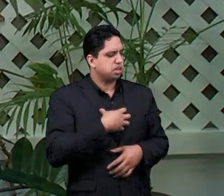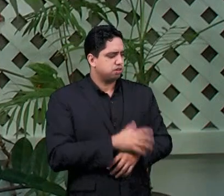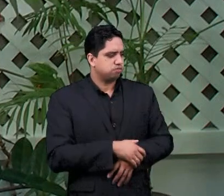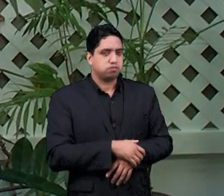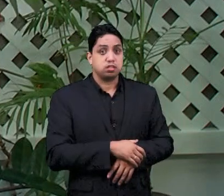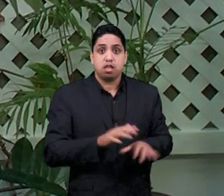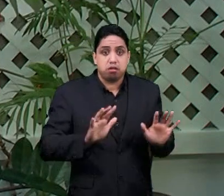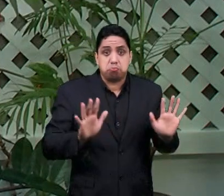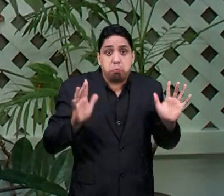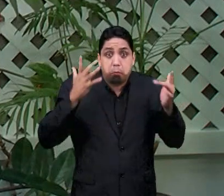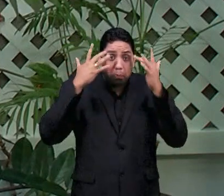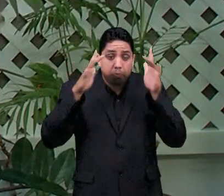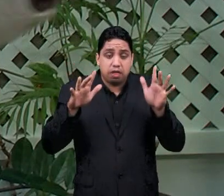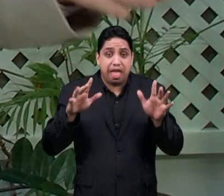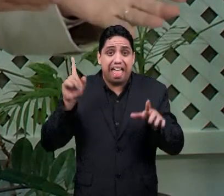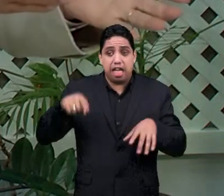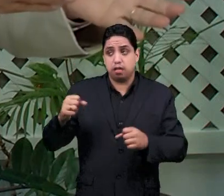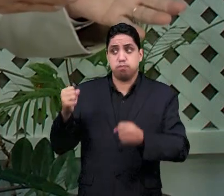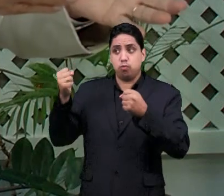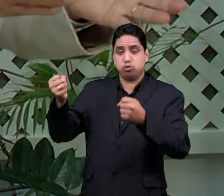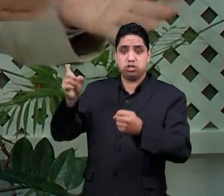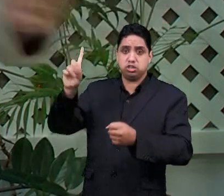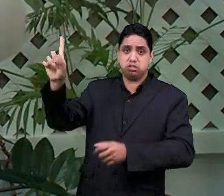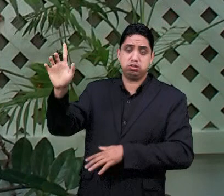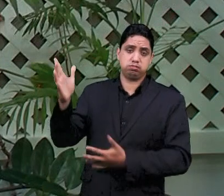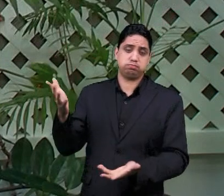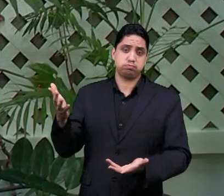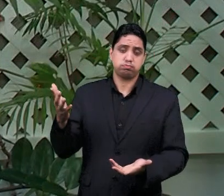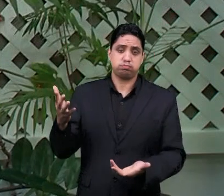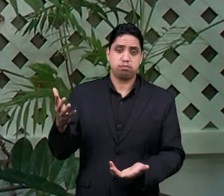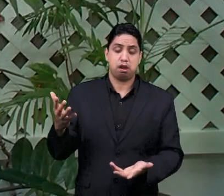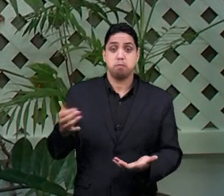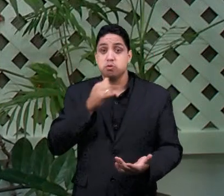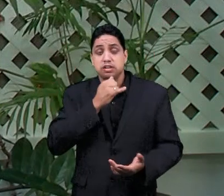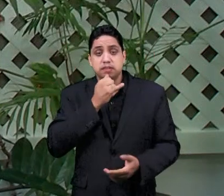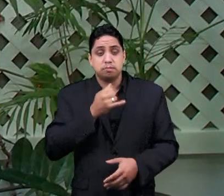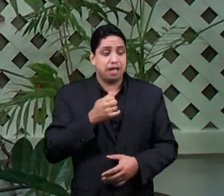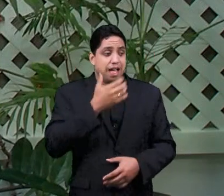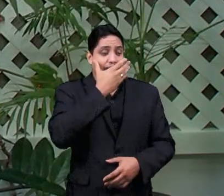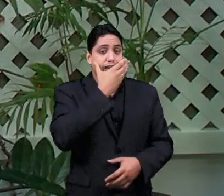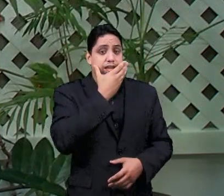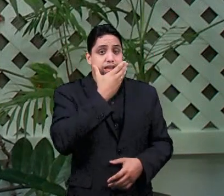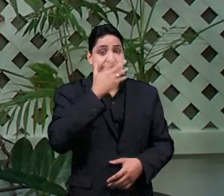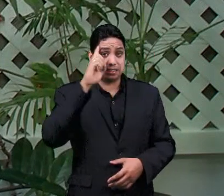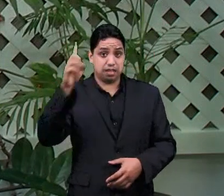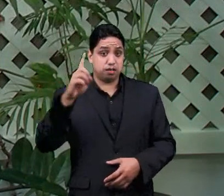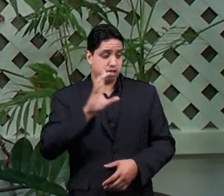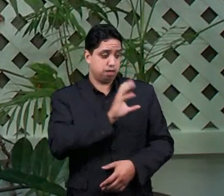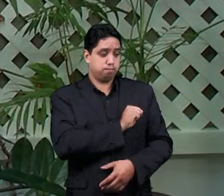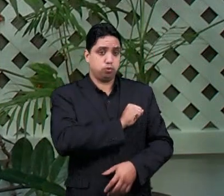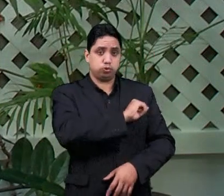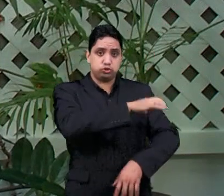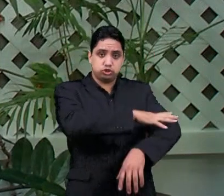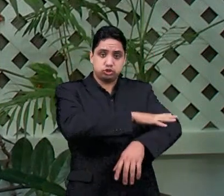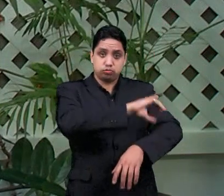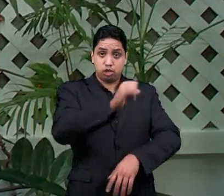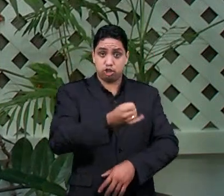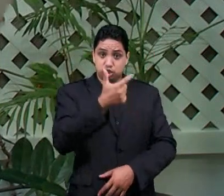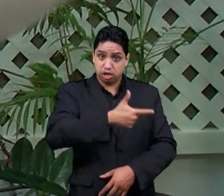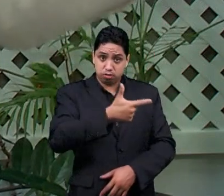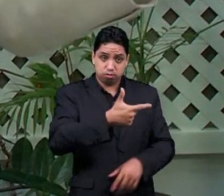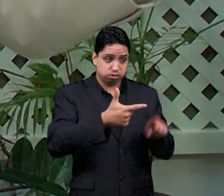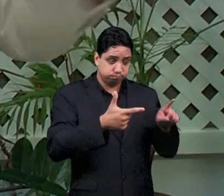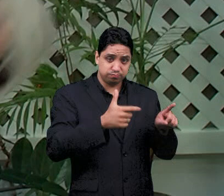que la souveraineté de Dieu, il sait pourquoi. J'ai aimé Jacob et j'ai rejeté Ésaü, deux frères.